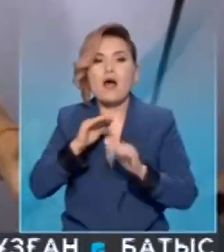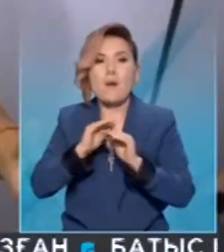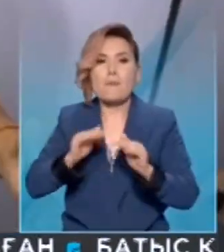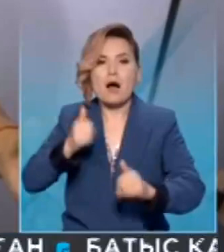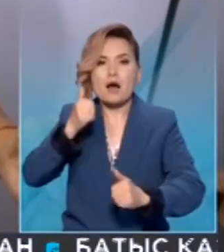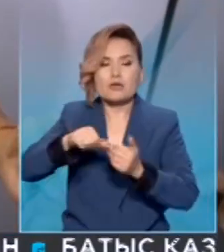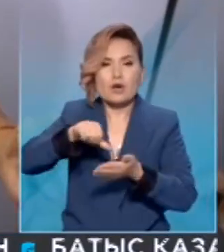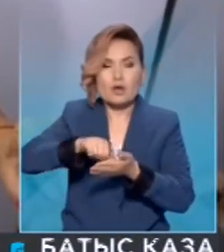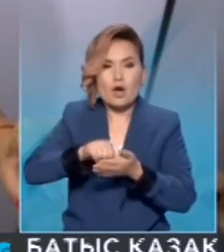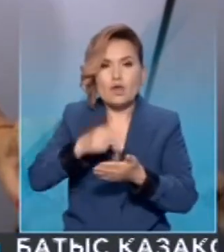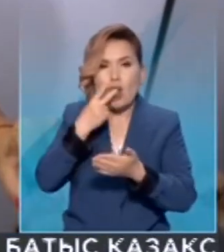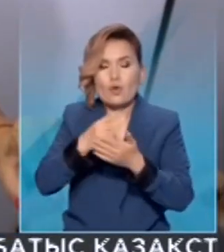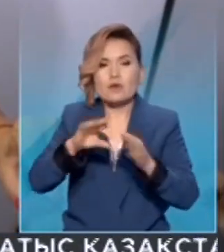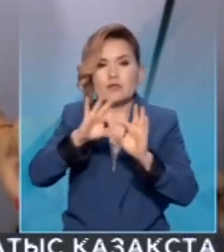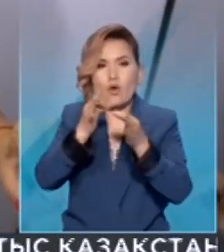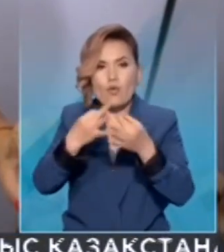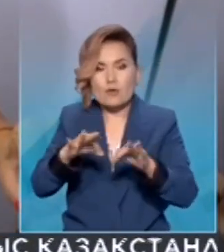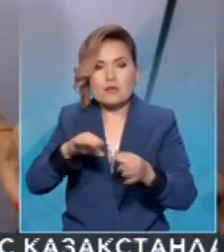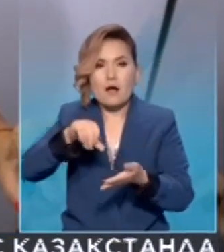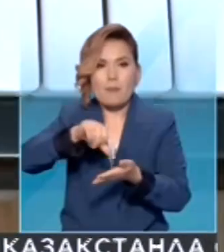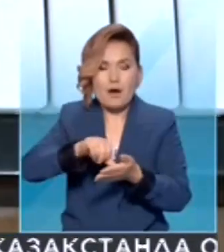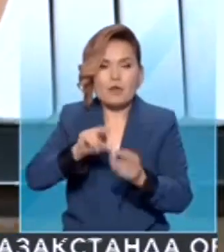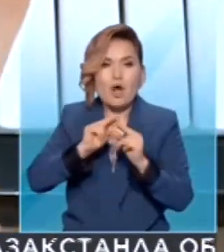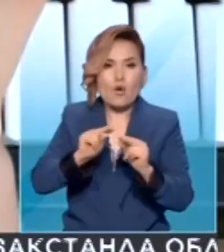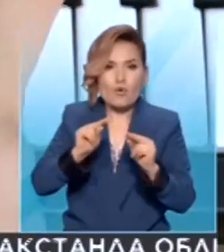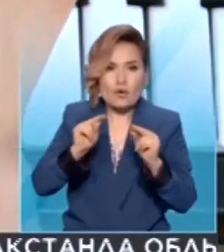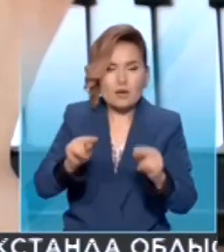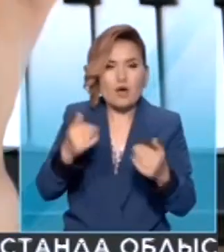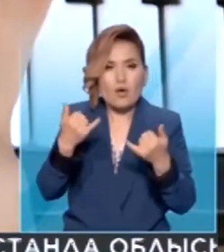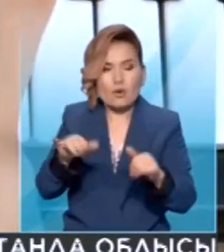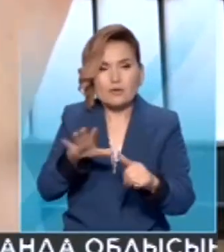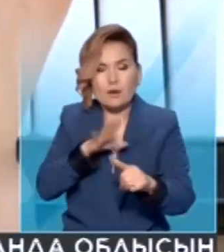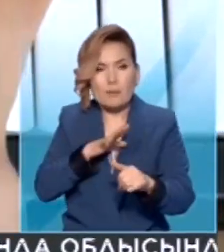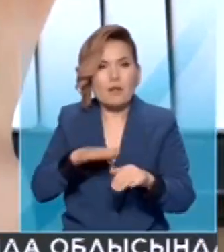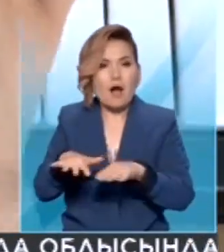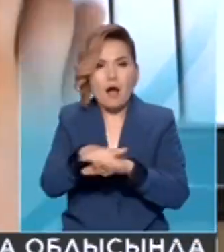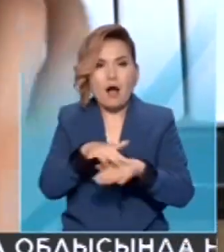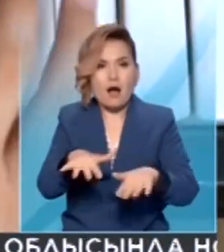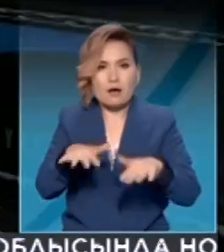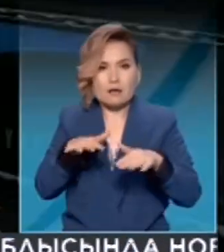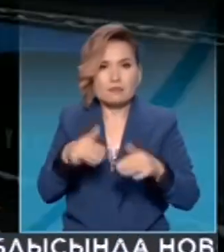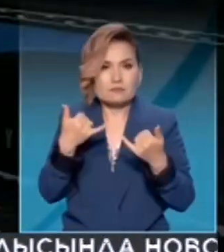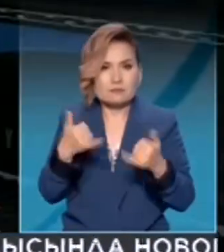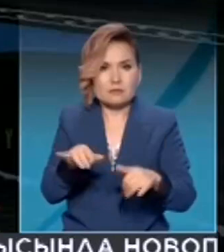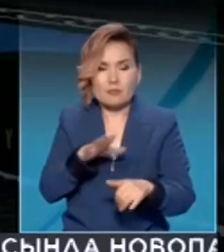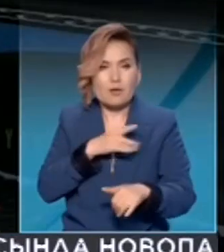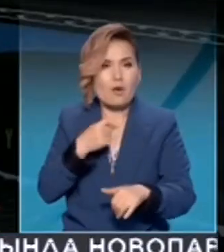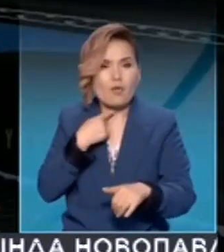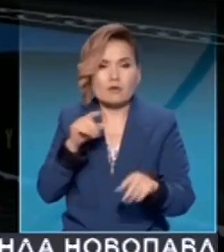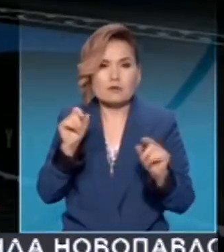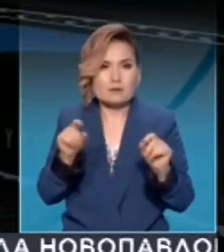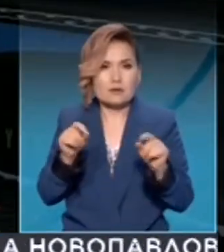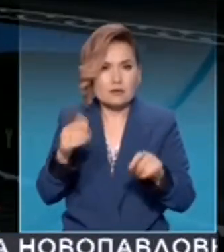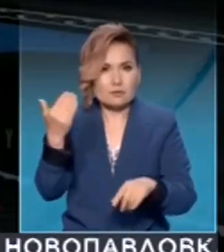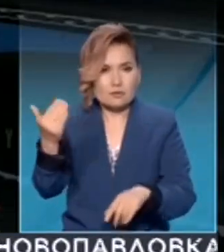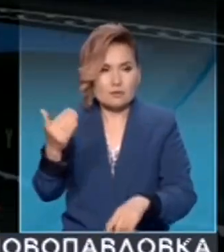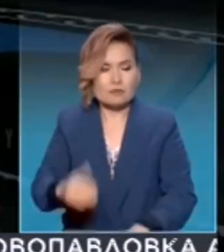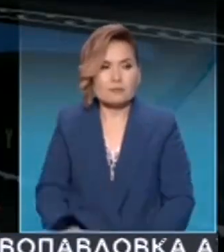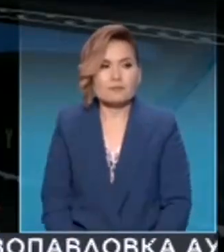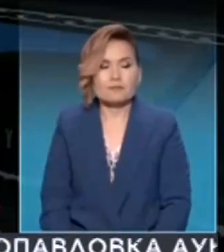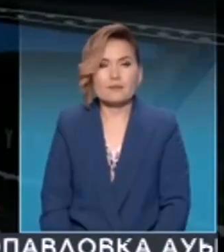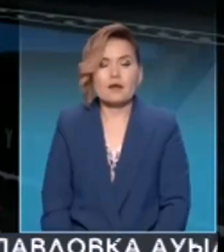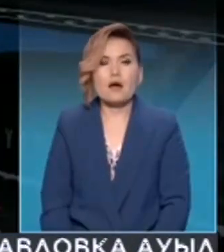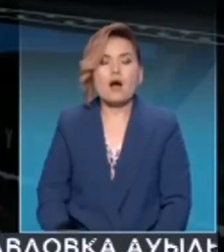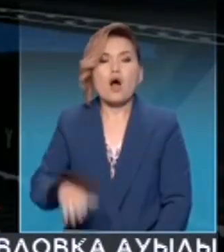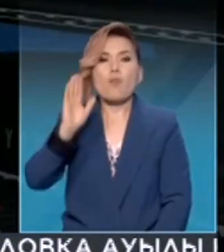мегажобасындағы көрсеткен өнері тек тәлімгерлерді ғана емес, көрермендерді де таң қалдырды. Болашақта